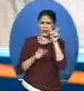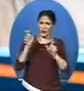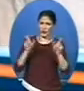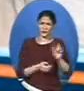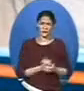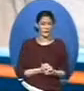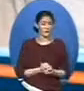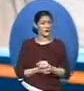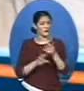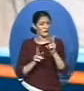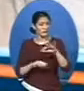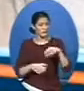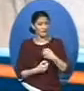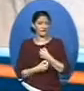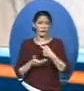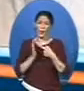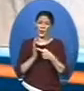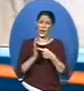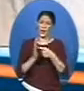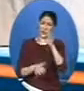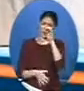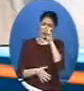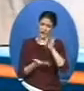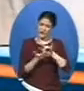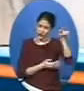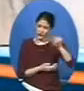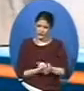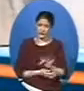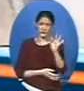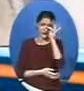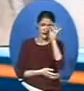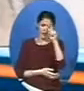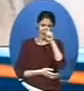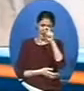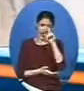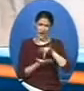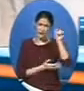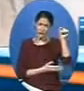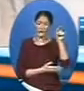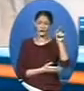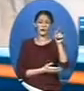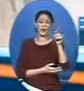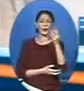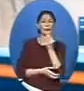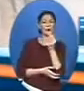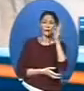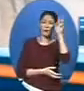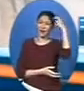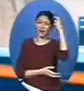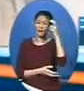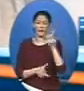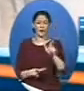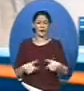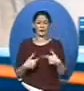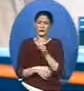המודל שקיים ביפו. הלו היה דיאלוג ביפו, ויהודים וערבים חיים עם זה טוב, מצאו את הפתרון הנכון לדבר המודל?